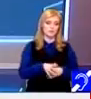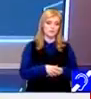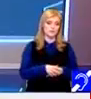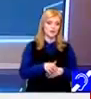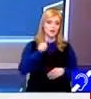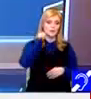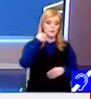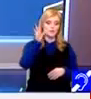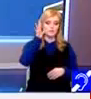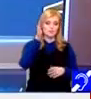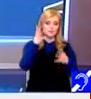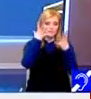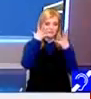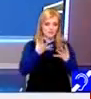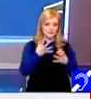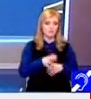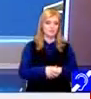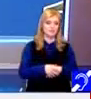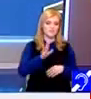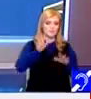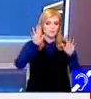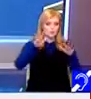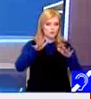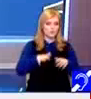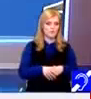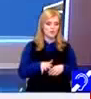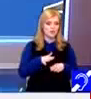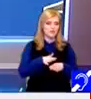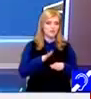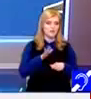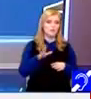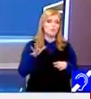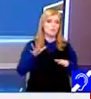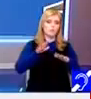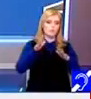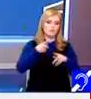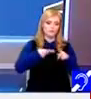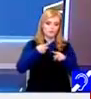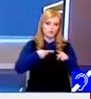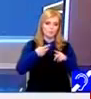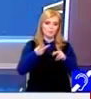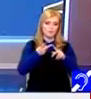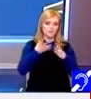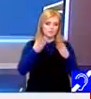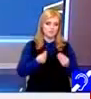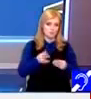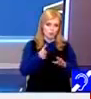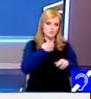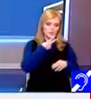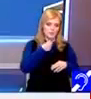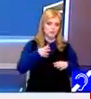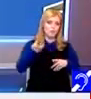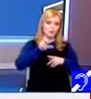Celsius. Mâine vremea va fi închisă și mohorâtă, vor cădea precipitații din plin, mai ales în a doua parte a zilei. Temperaturile vor fi